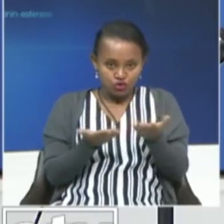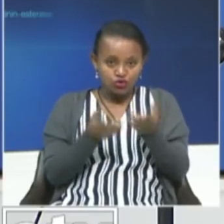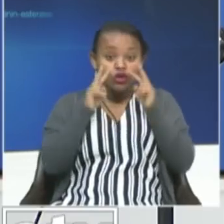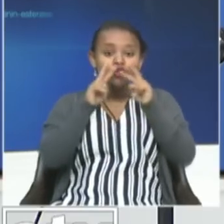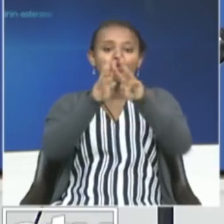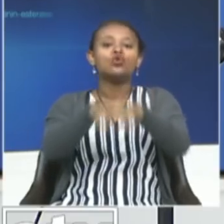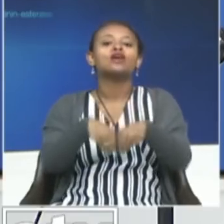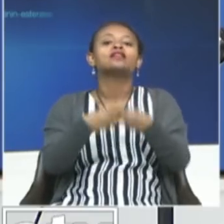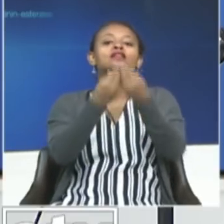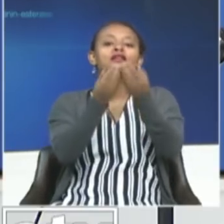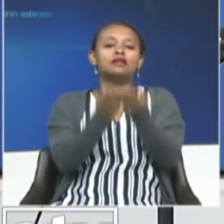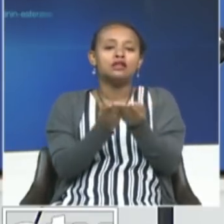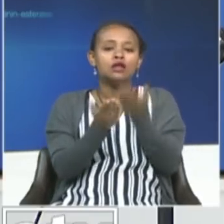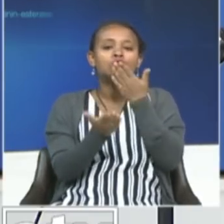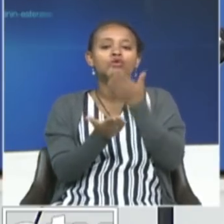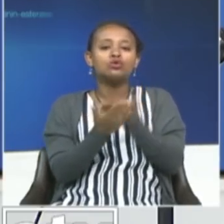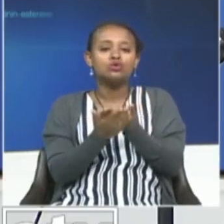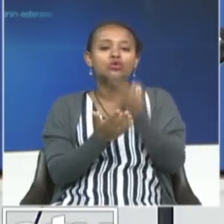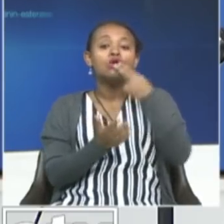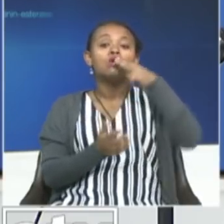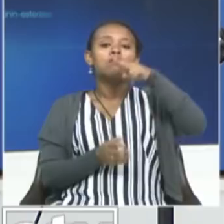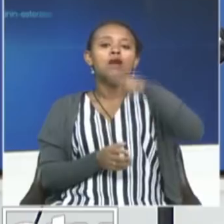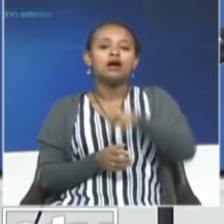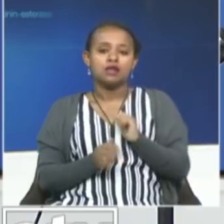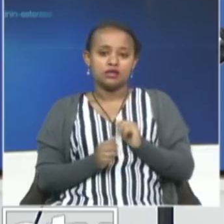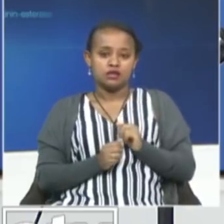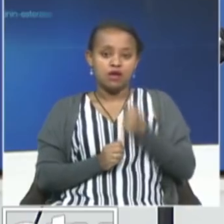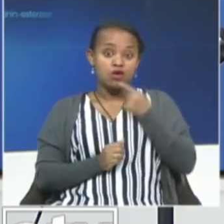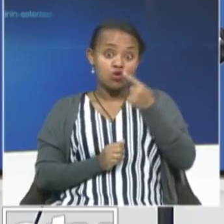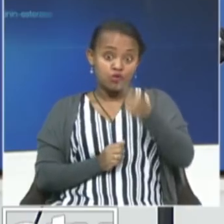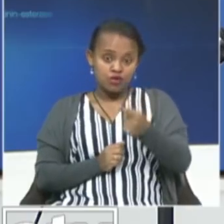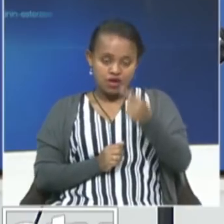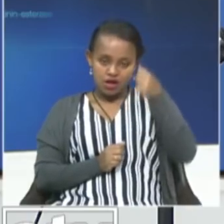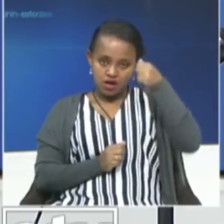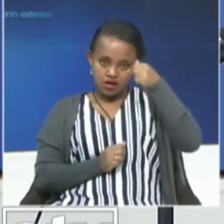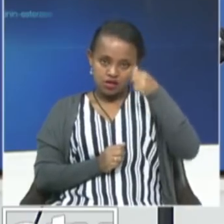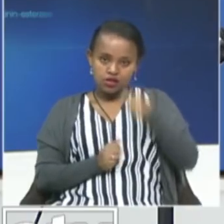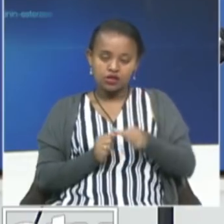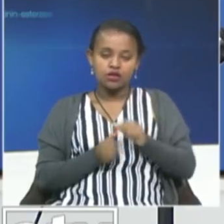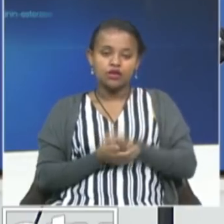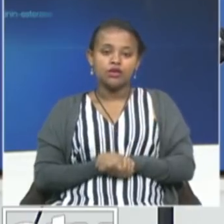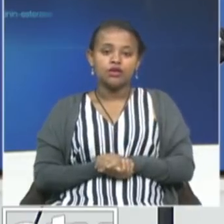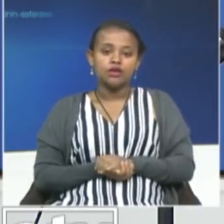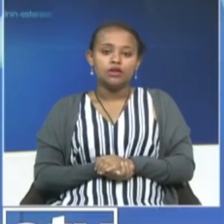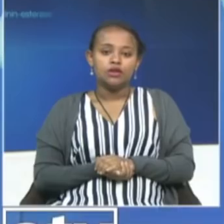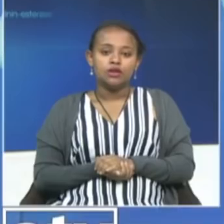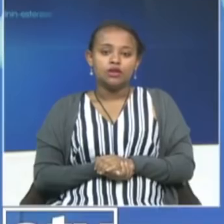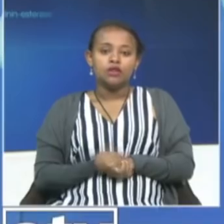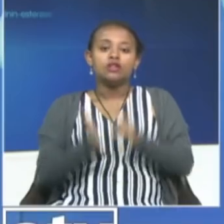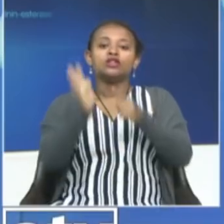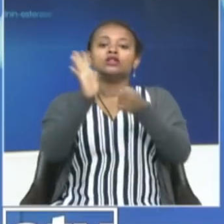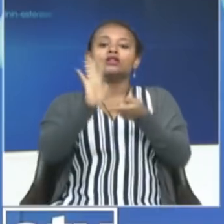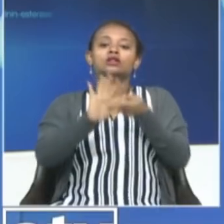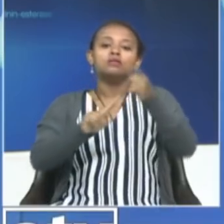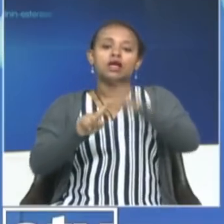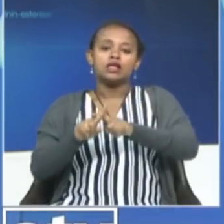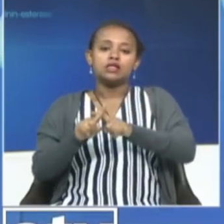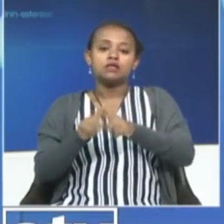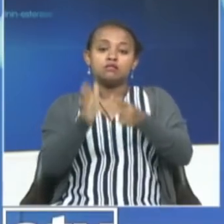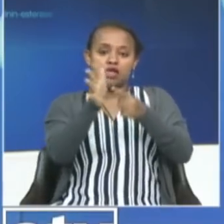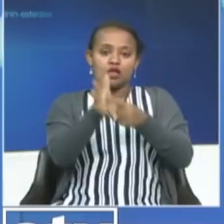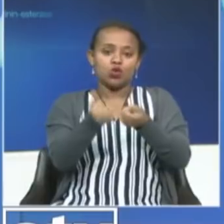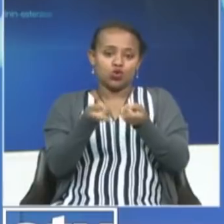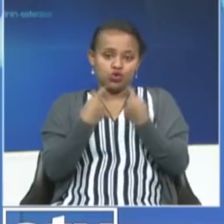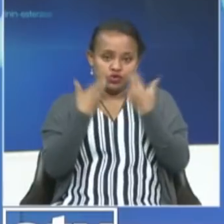ትኩረት እንዲሰጡት ጥሩ ማሳሰቢያ ነው በያስባለሁኝ። እንመለስ ወደ ጀመርነው ነጥብ። ምልክቶቹን ቀደም ሲል